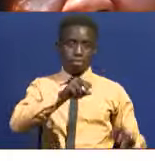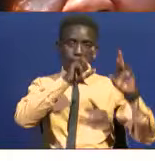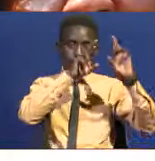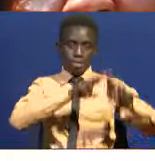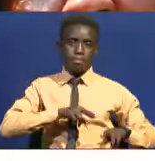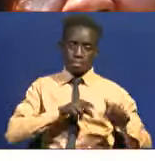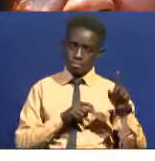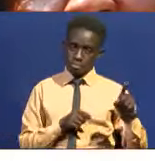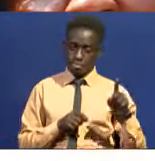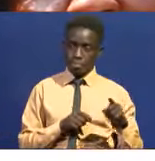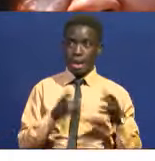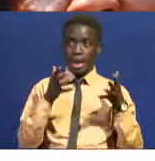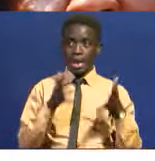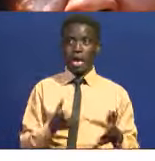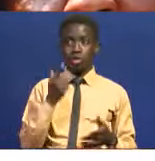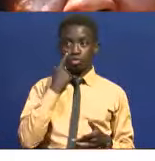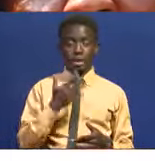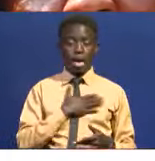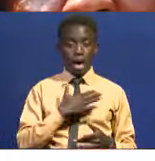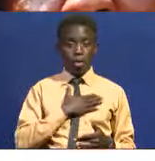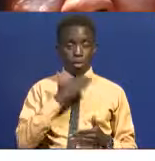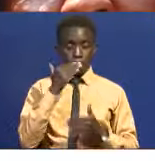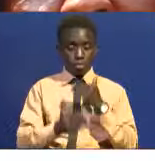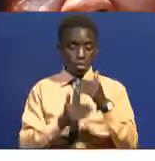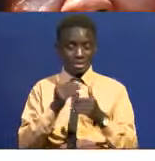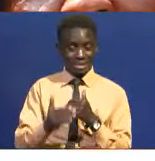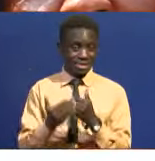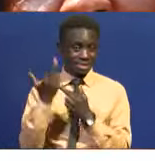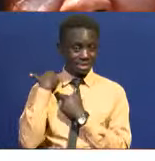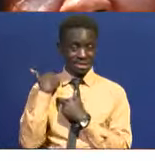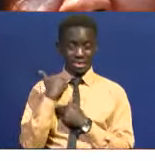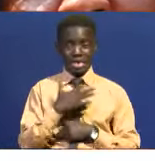the proceedings will be to ensure that the victims